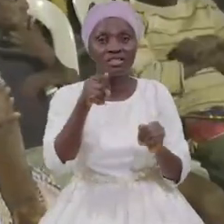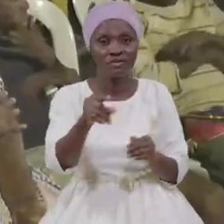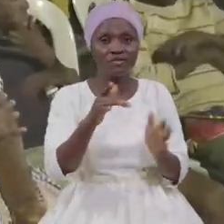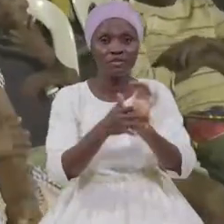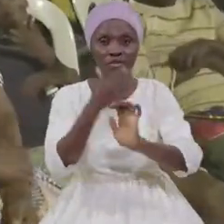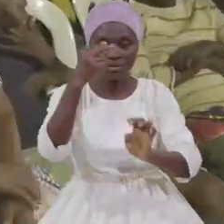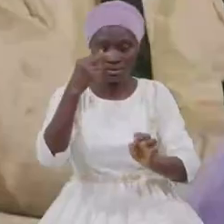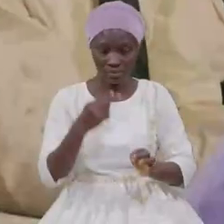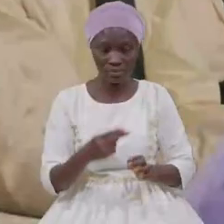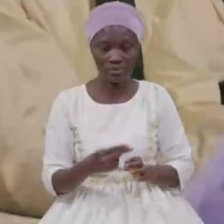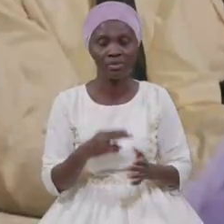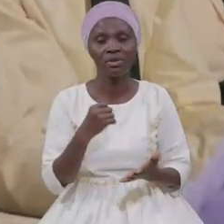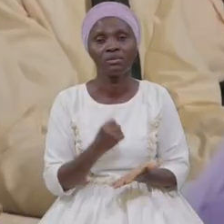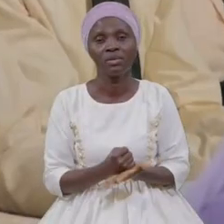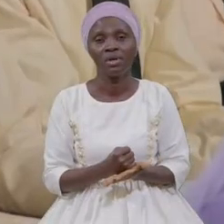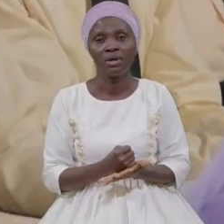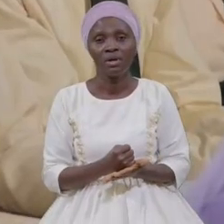sauvera.